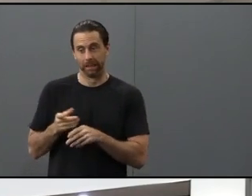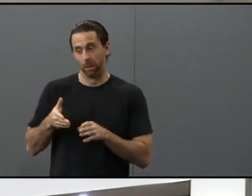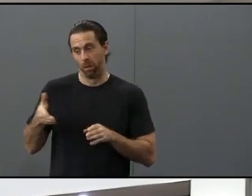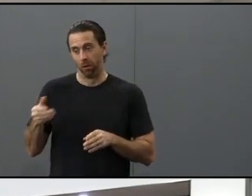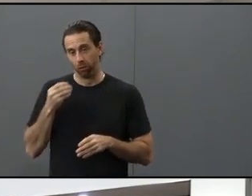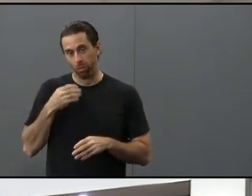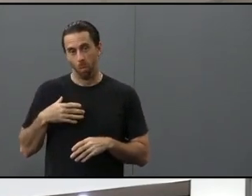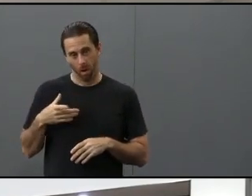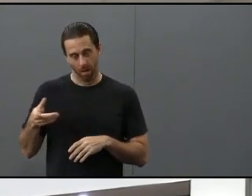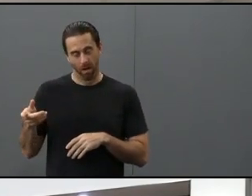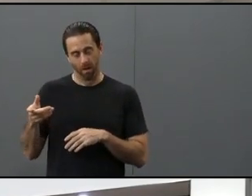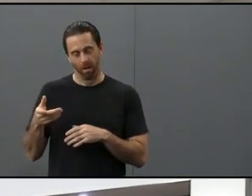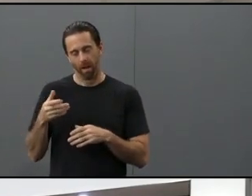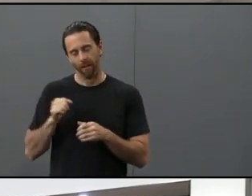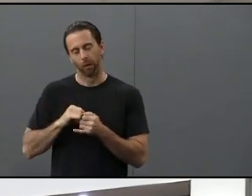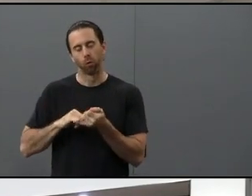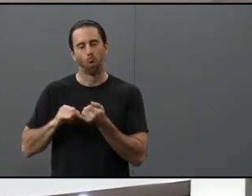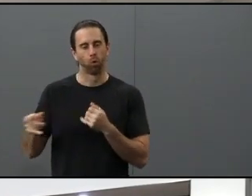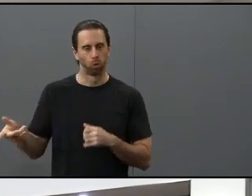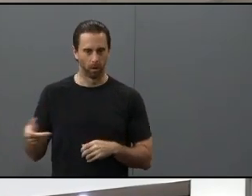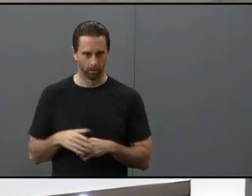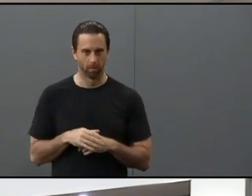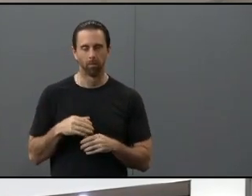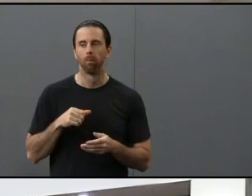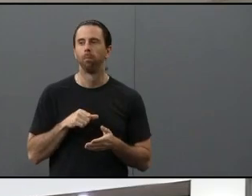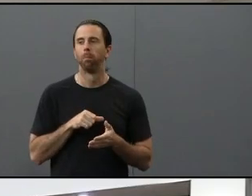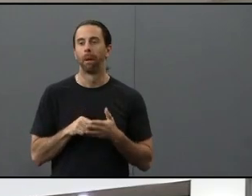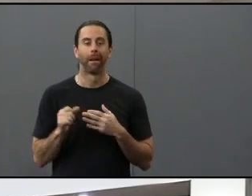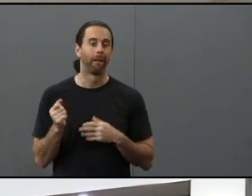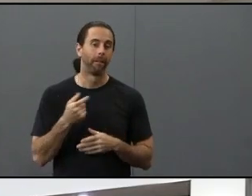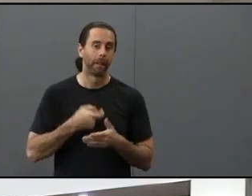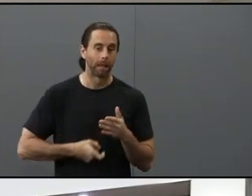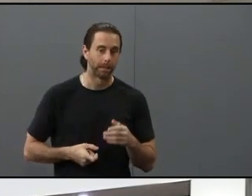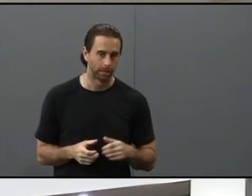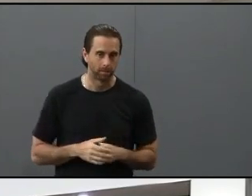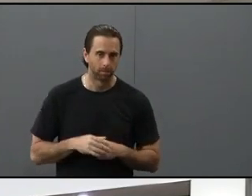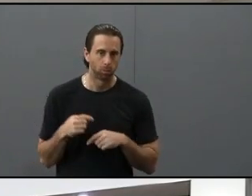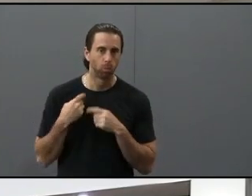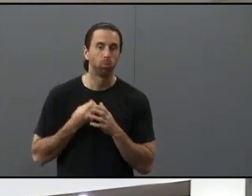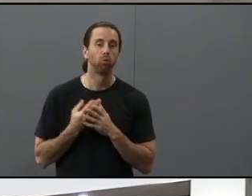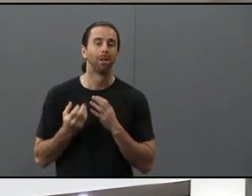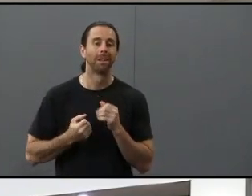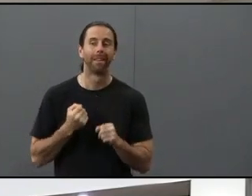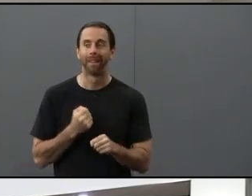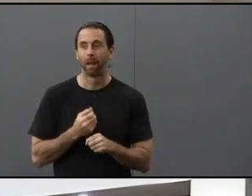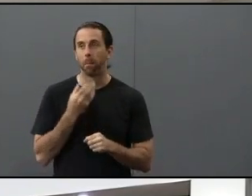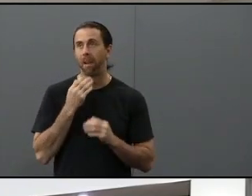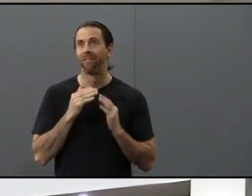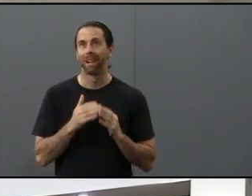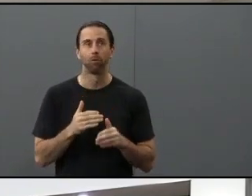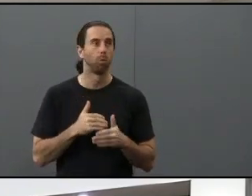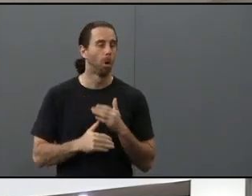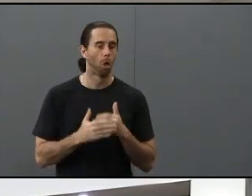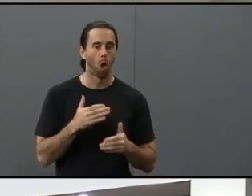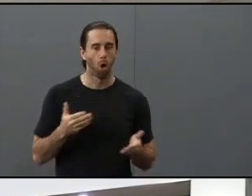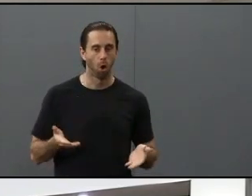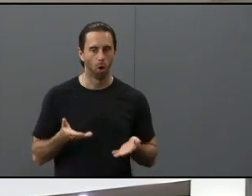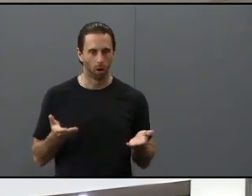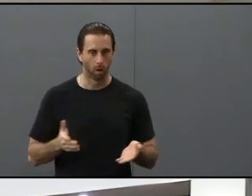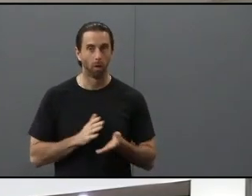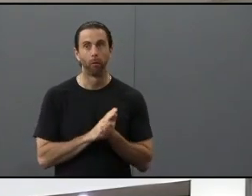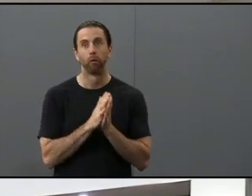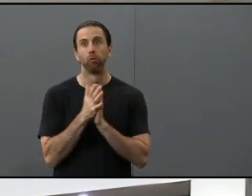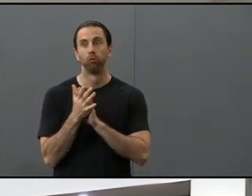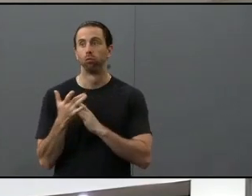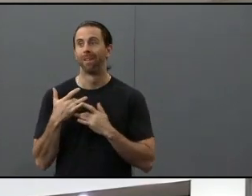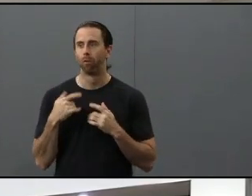de chez moi avec son conjoint nous payons donc tous des taxes depuis nombre anné à cette belle ville du bonheur qui est devenue je